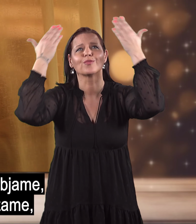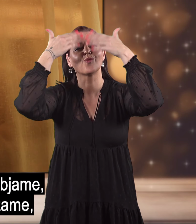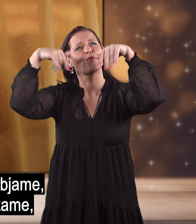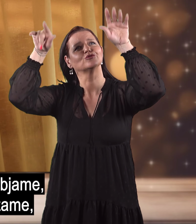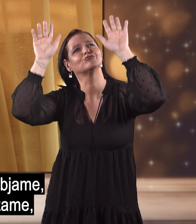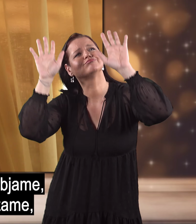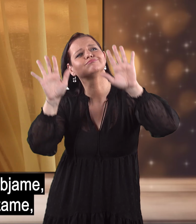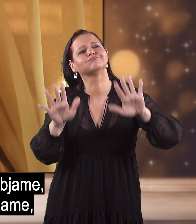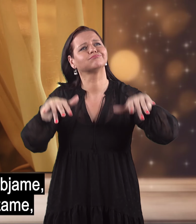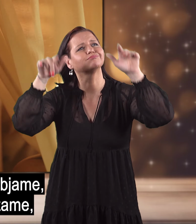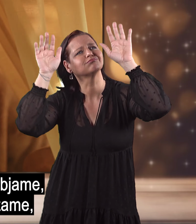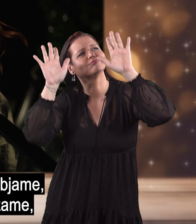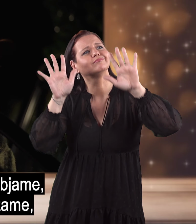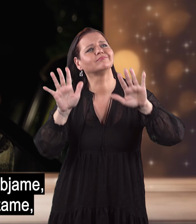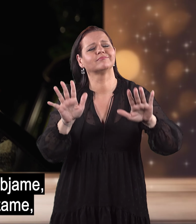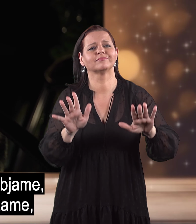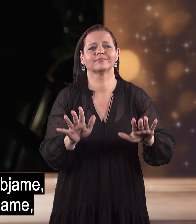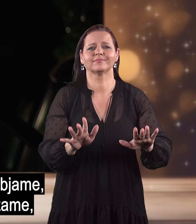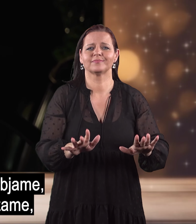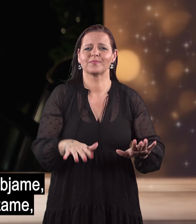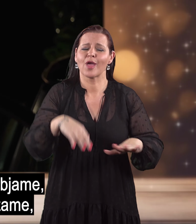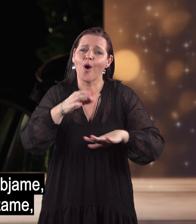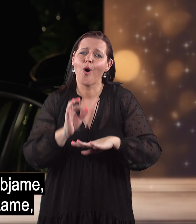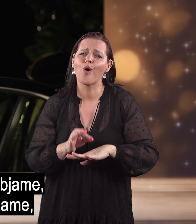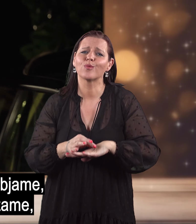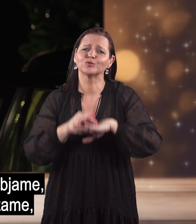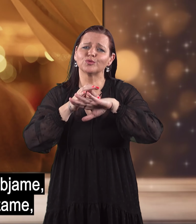Bela noč me spet objame,